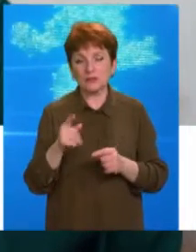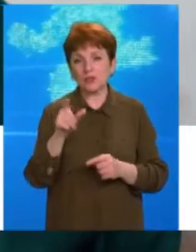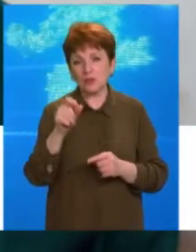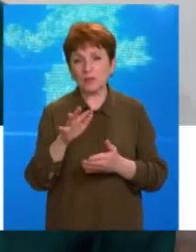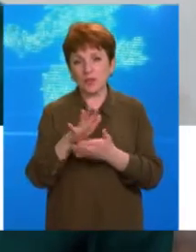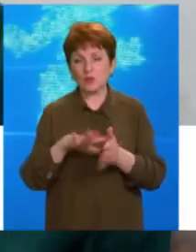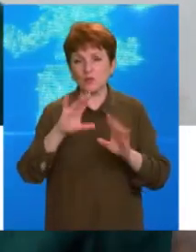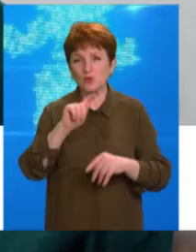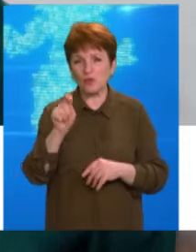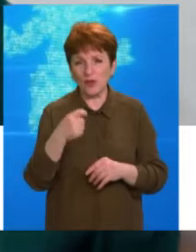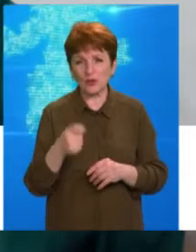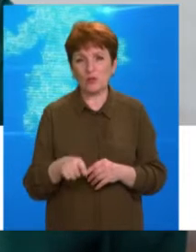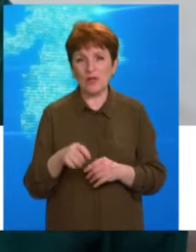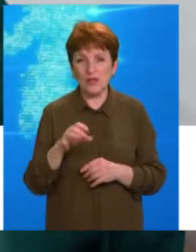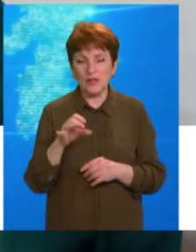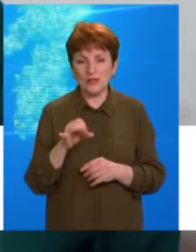всю войну и